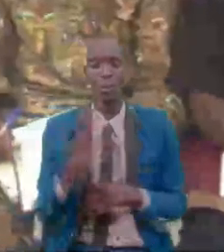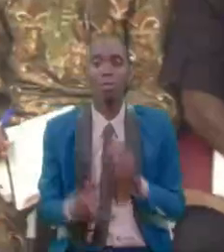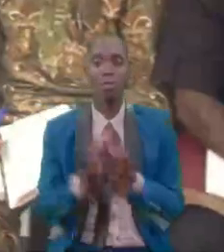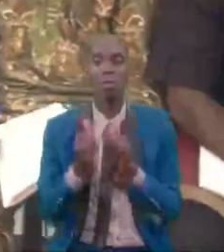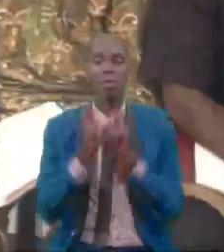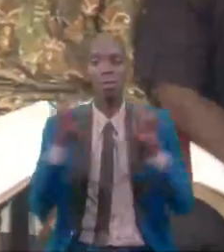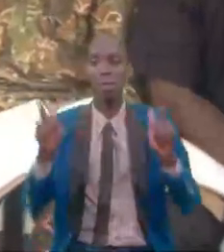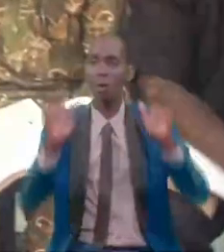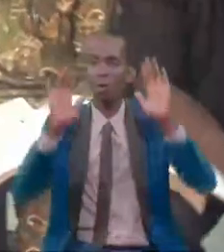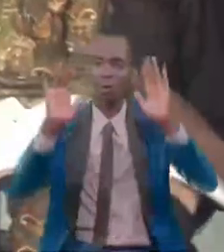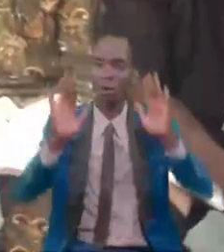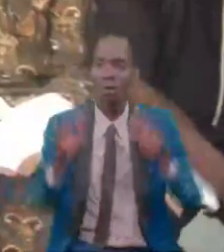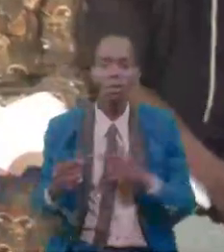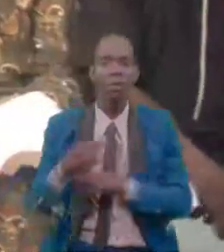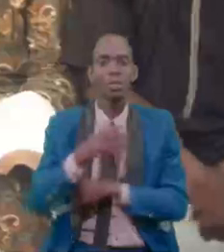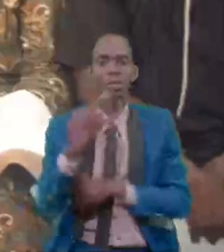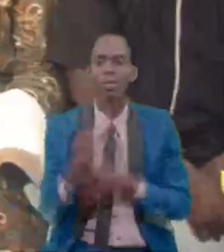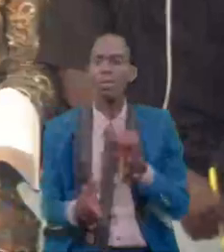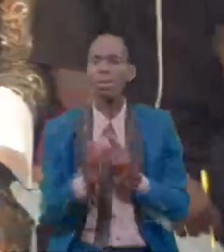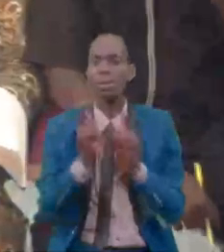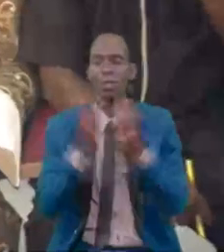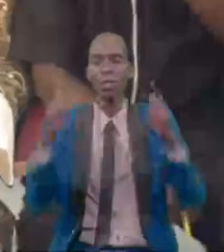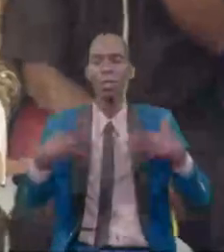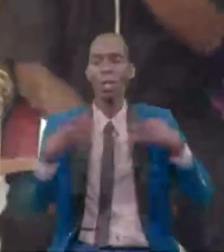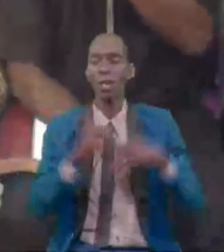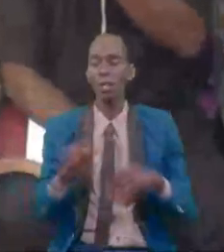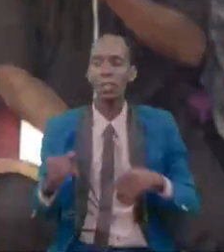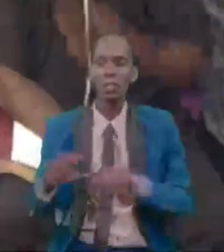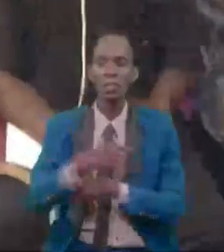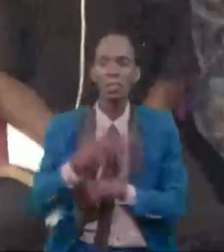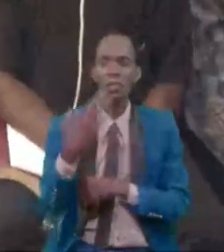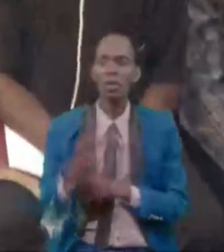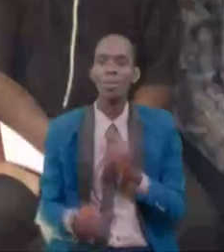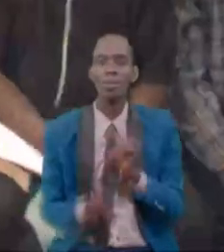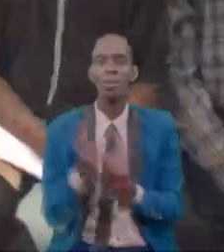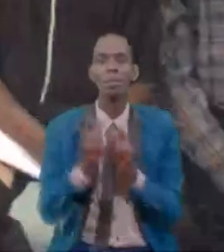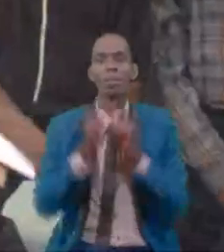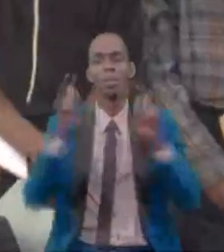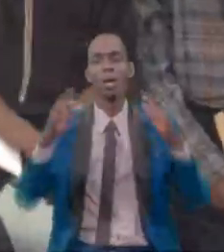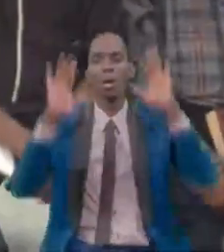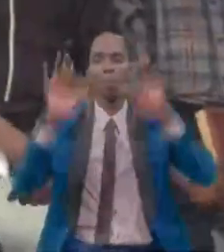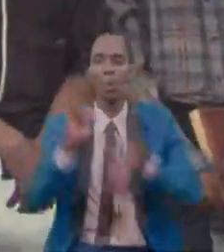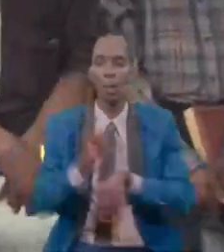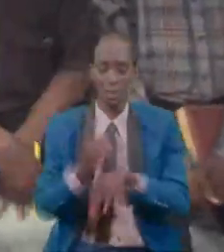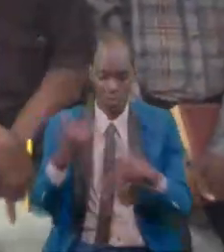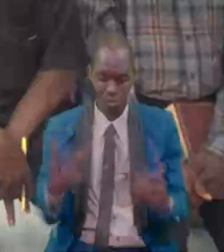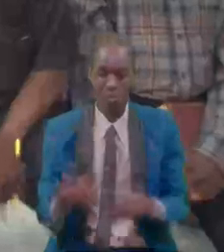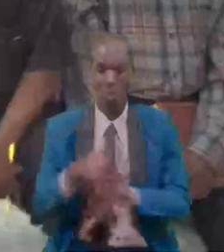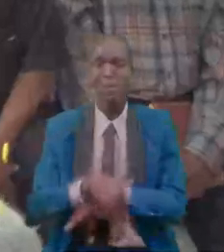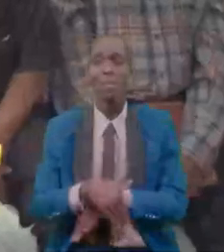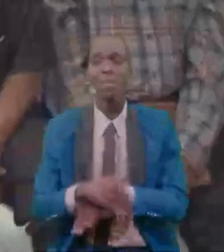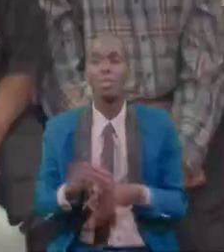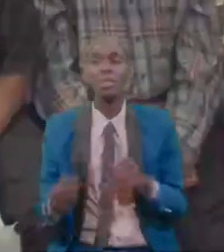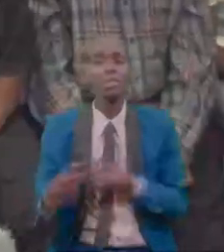grande merveille, ce soir. Les jours de plus grande guérison, c'est ce soir. Les jours de plus grand miracle, c'est ce soir.